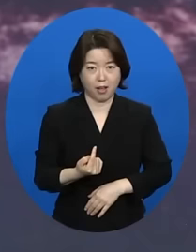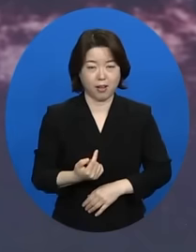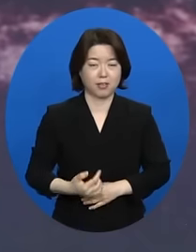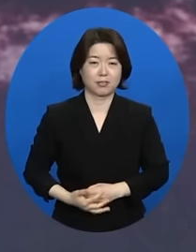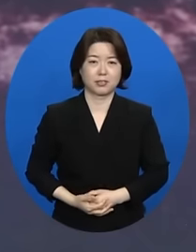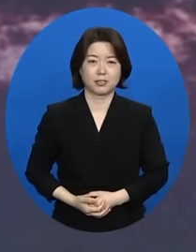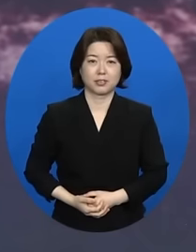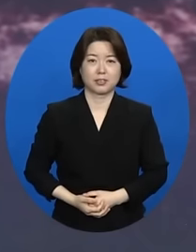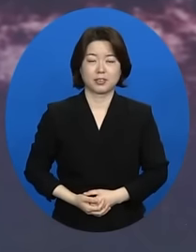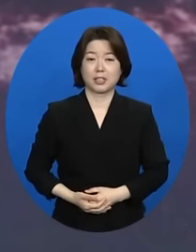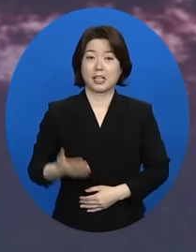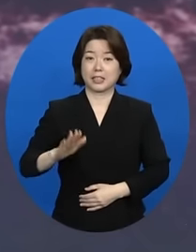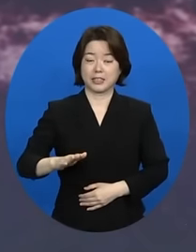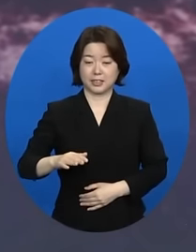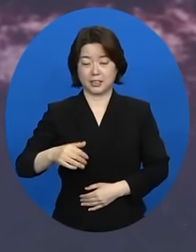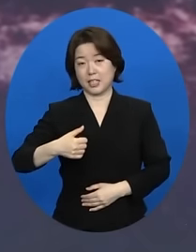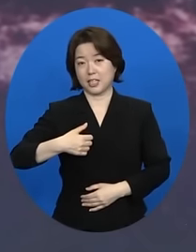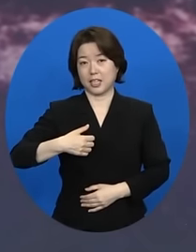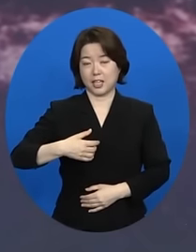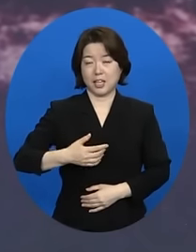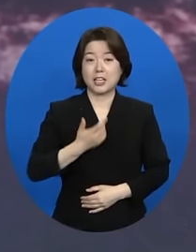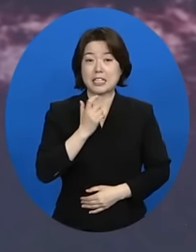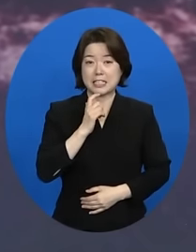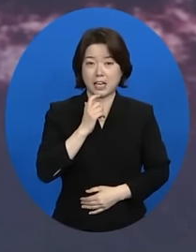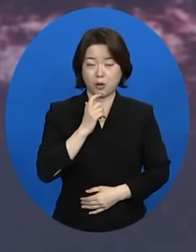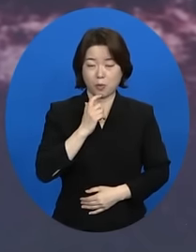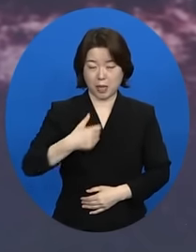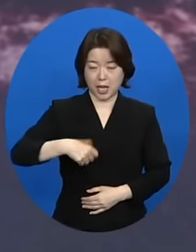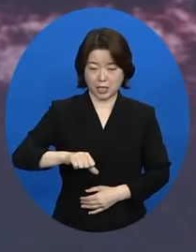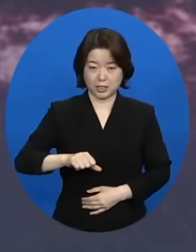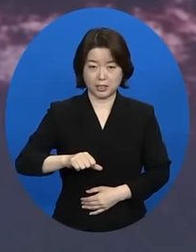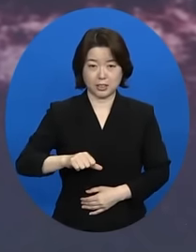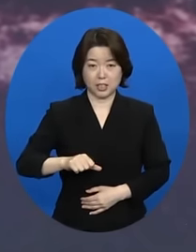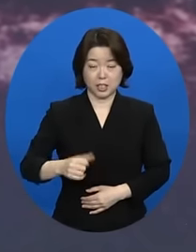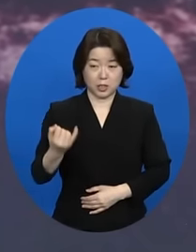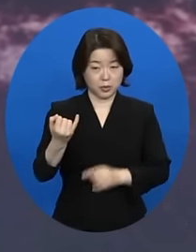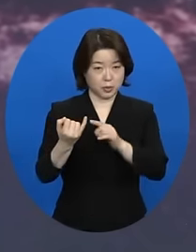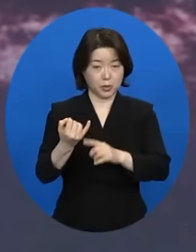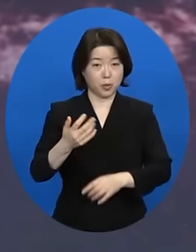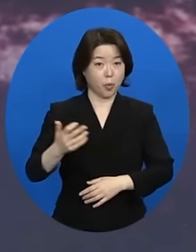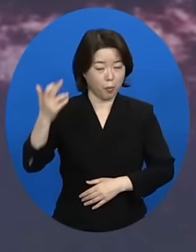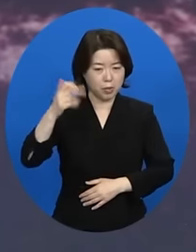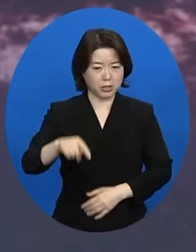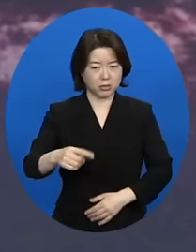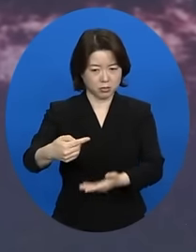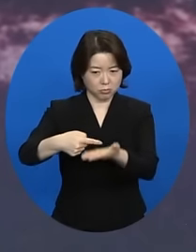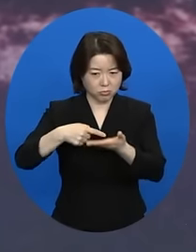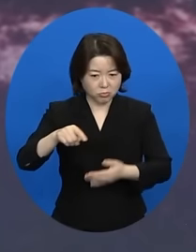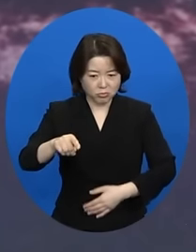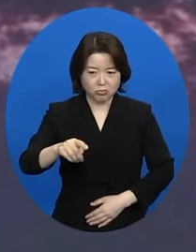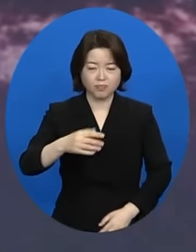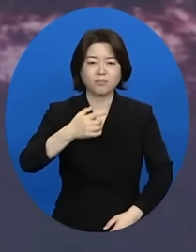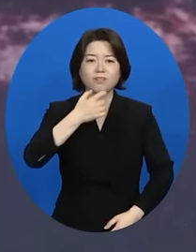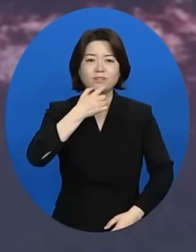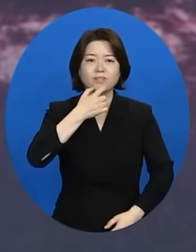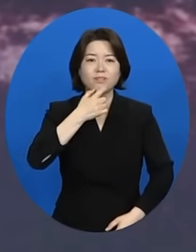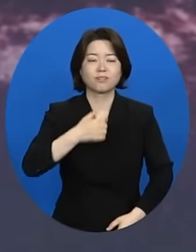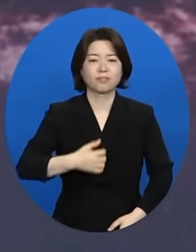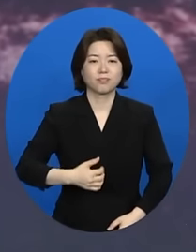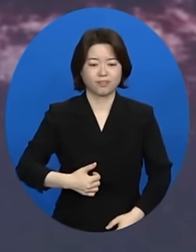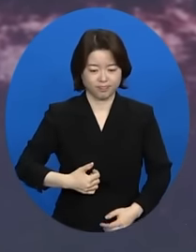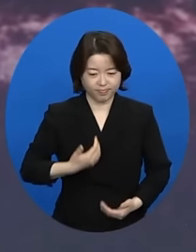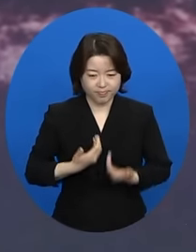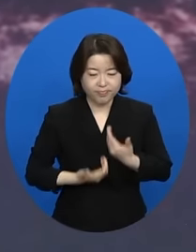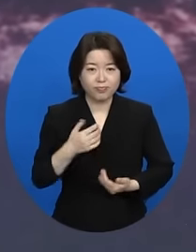것이죠. 근데 이 야곱의 아들들, 디나의 오빠들은 그 제안이 별로 좋지가 않아요. 먼저 얘기는 뭐냐면